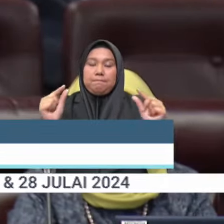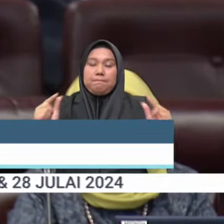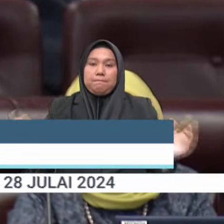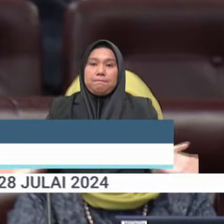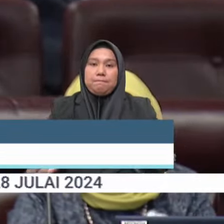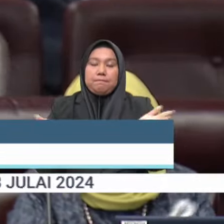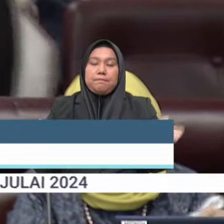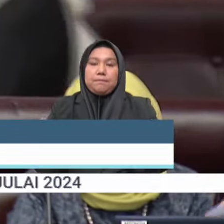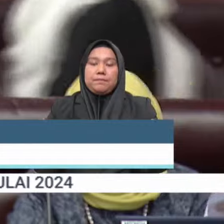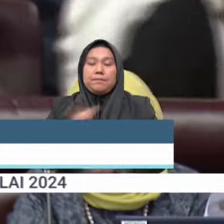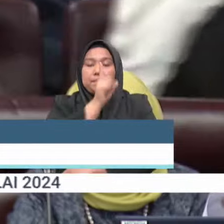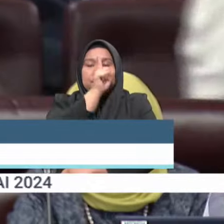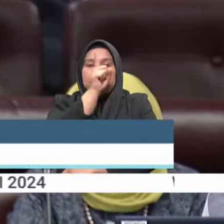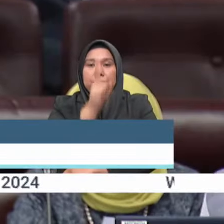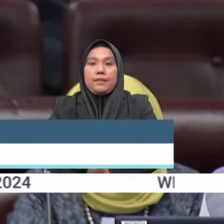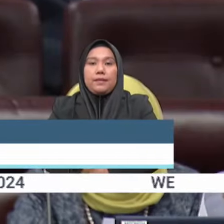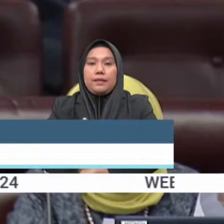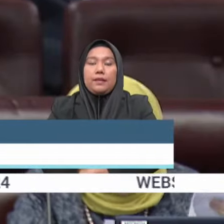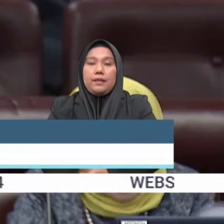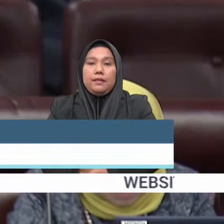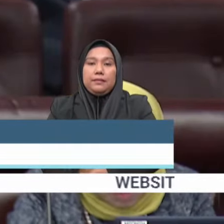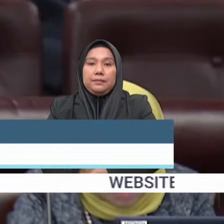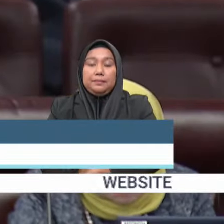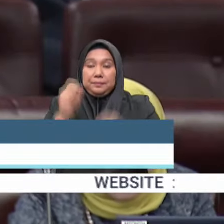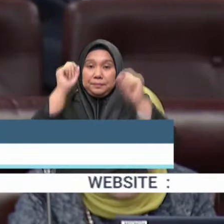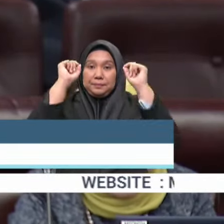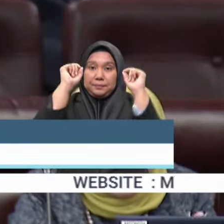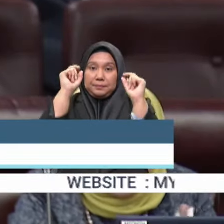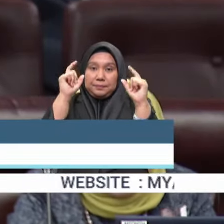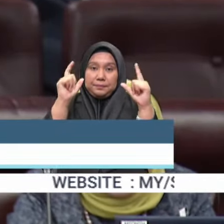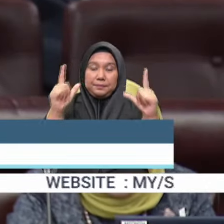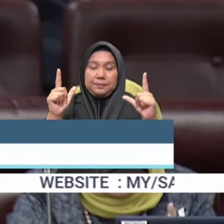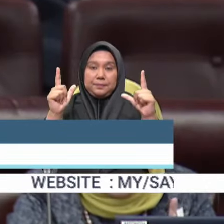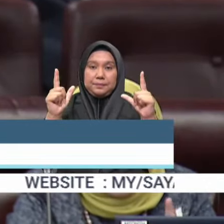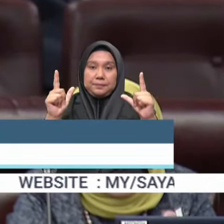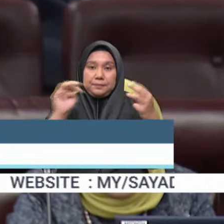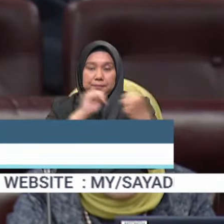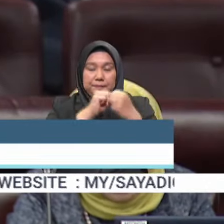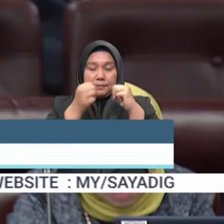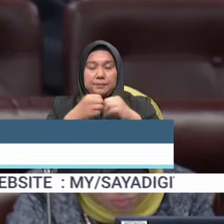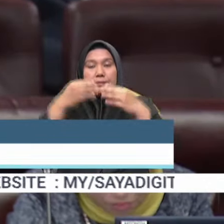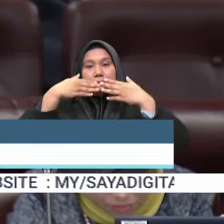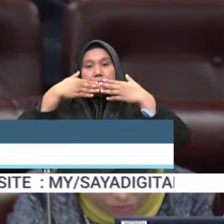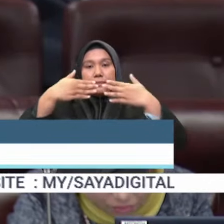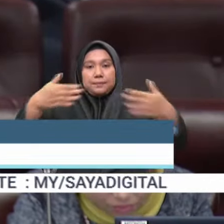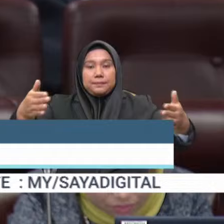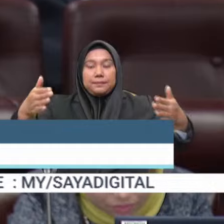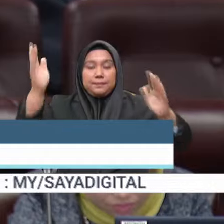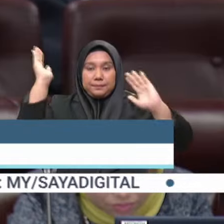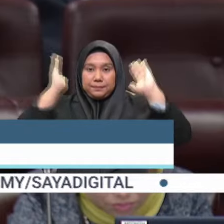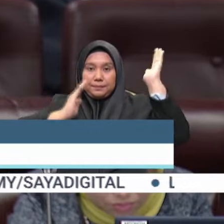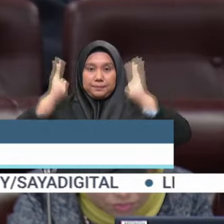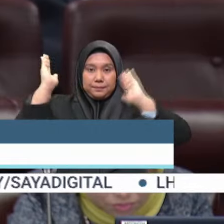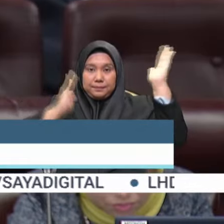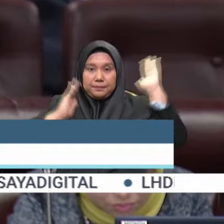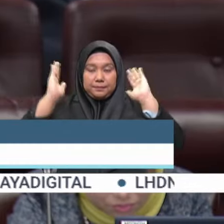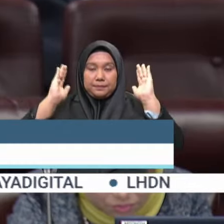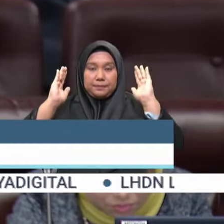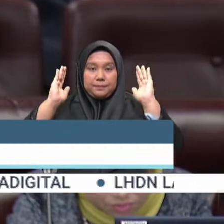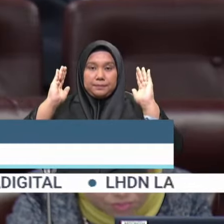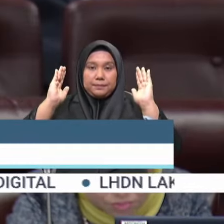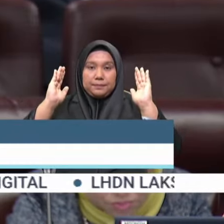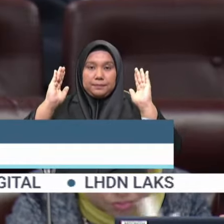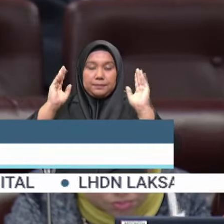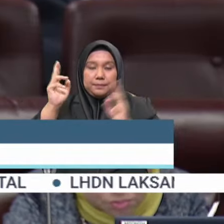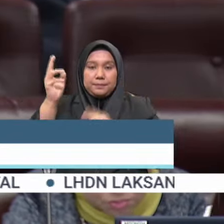kita pastikan supaya kesedaran masyarakat awam terutamanya di Malaysia, kita